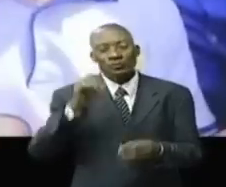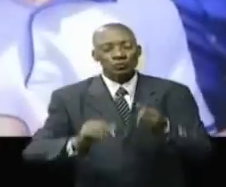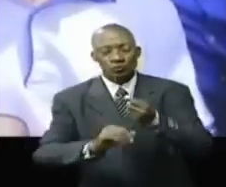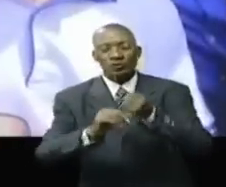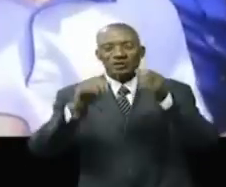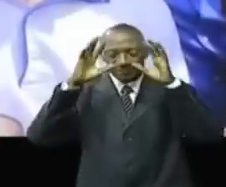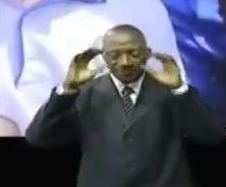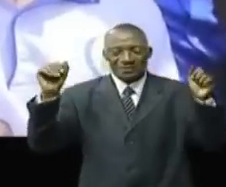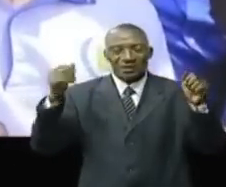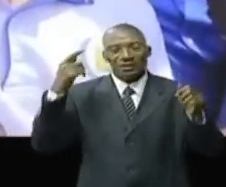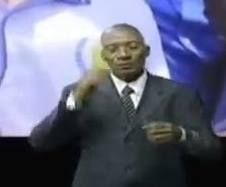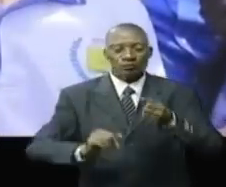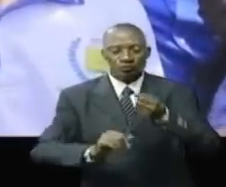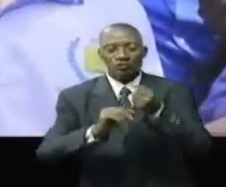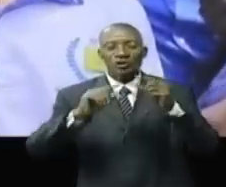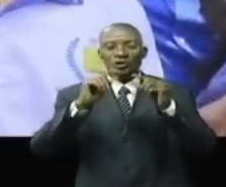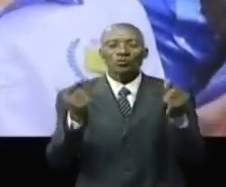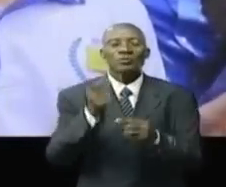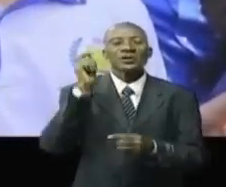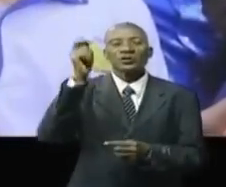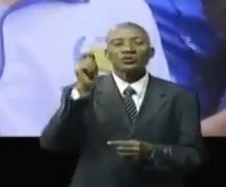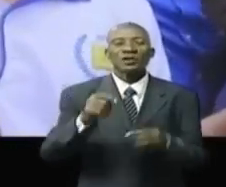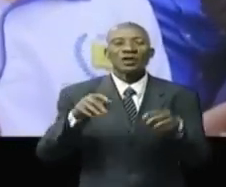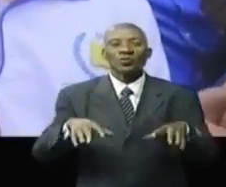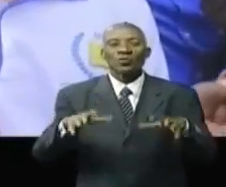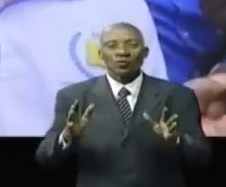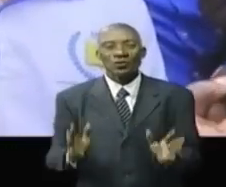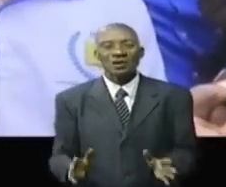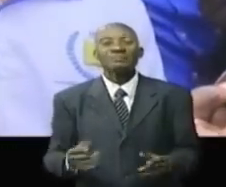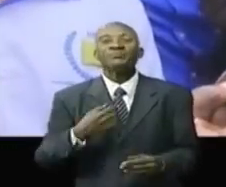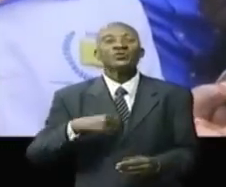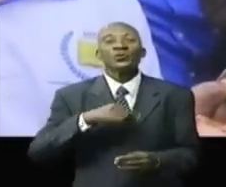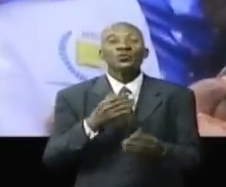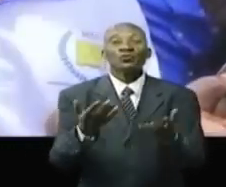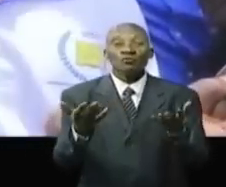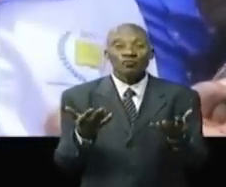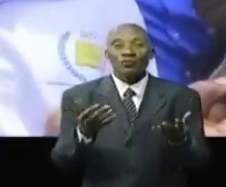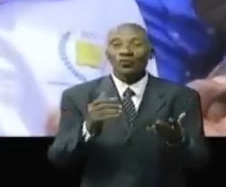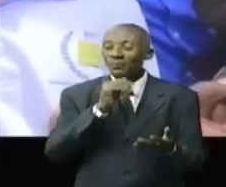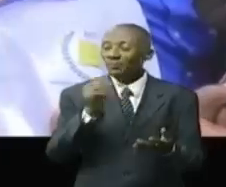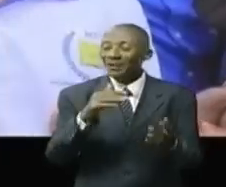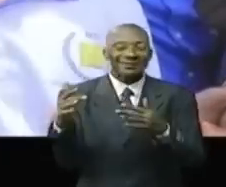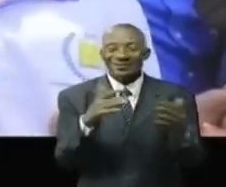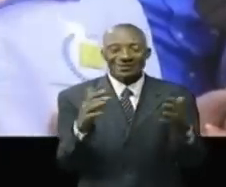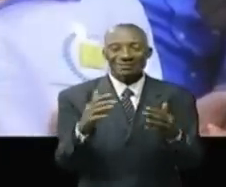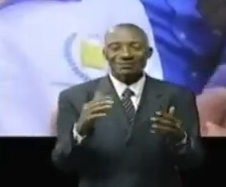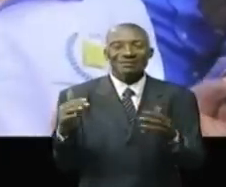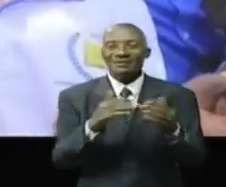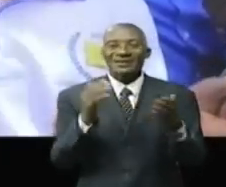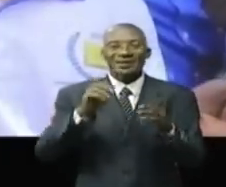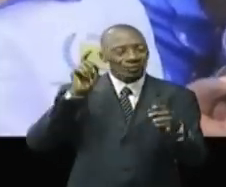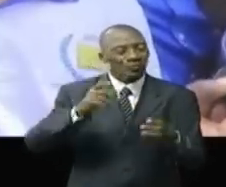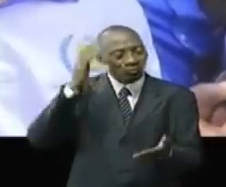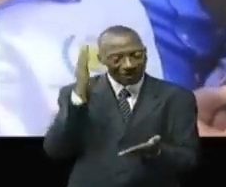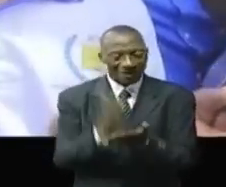nous puissions gagner aujourd'hui la guerre. Il y a des militaires qui sont des traîtres. Je pense qu'ils sont déjà identifiés.